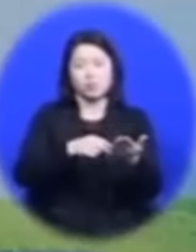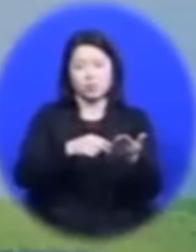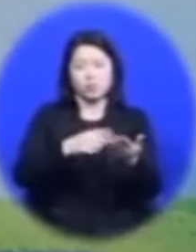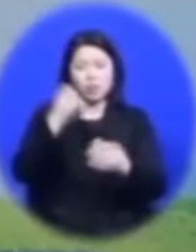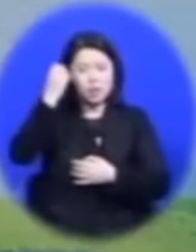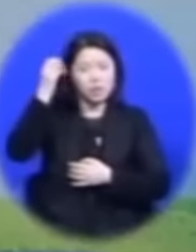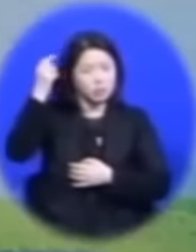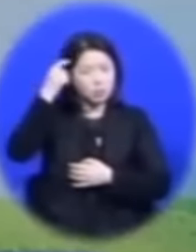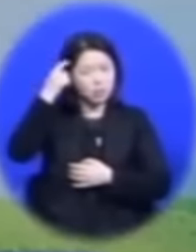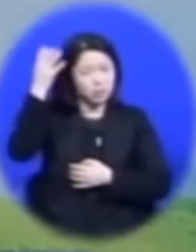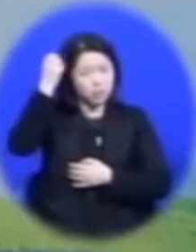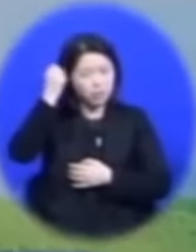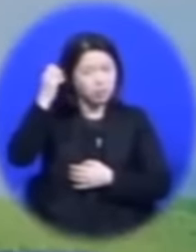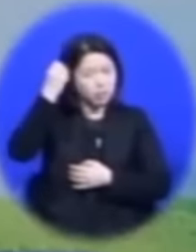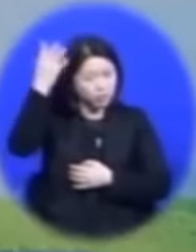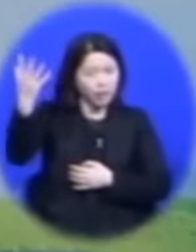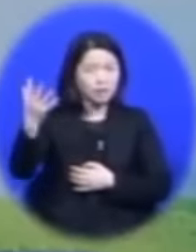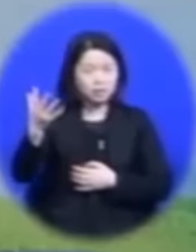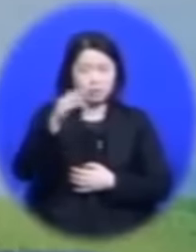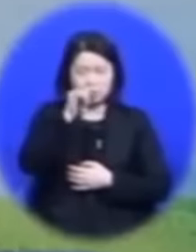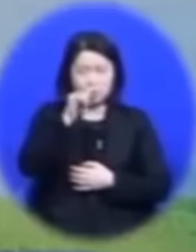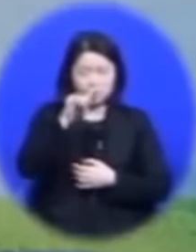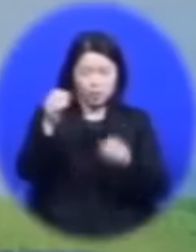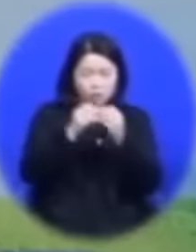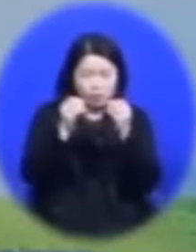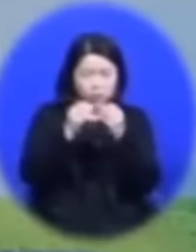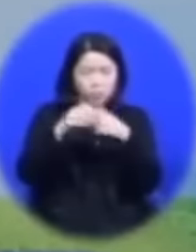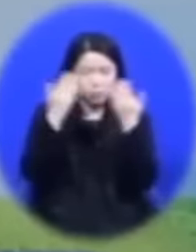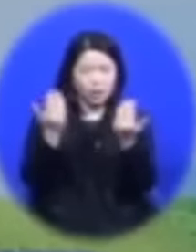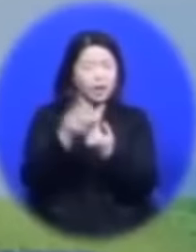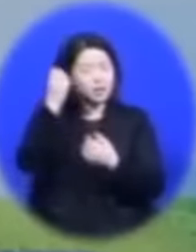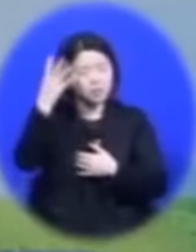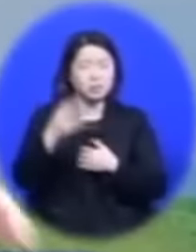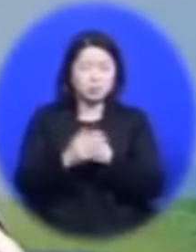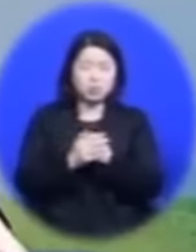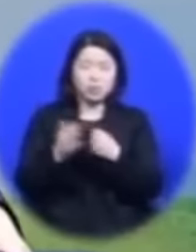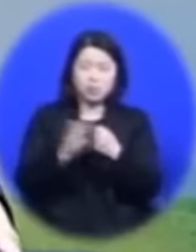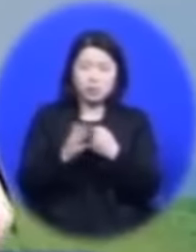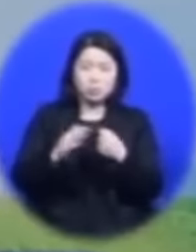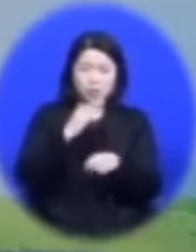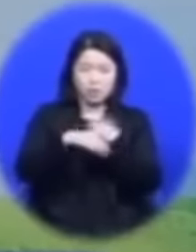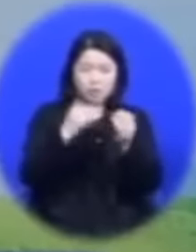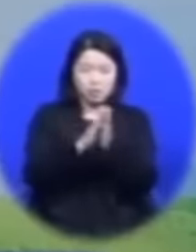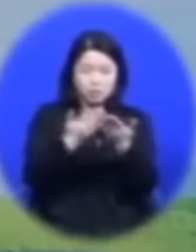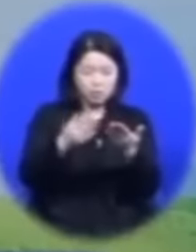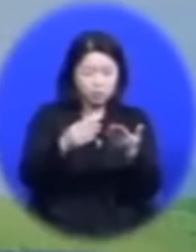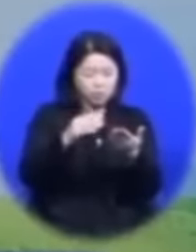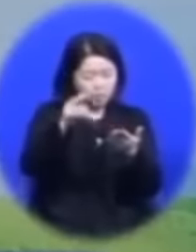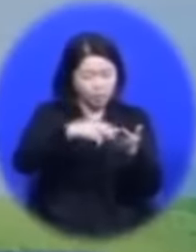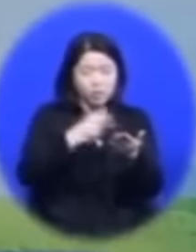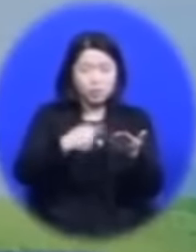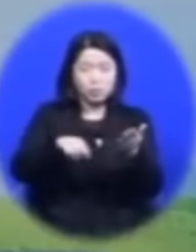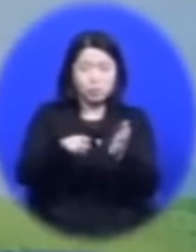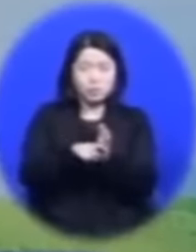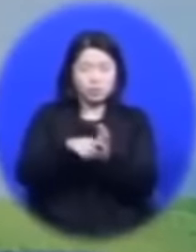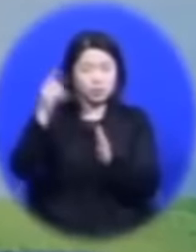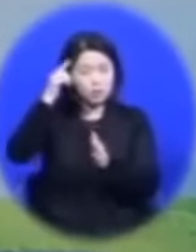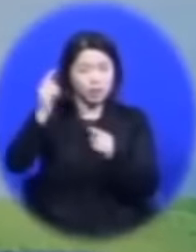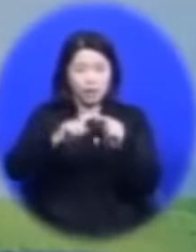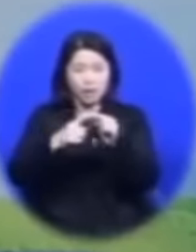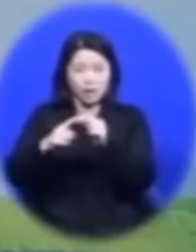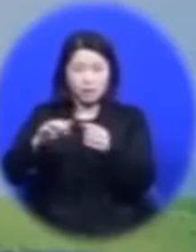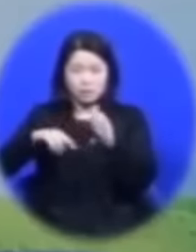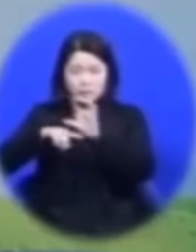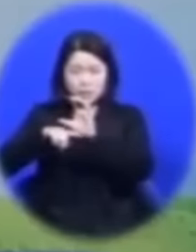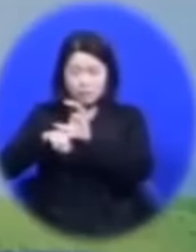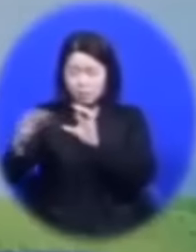다 상실됐기 때문에 글도 잊어버렸습니다. 그래서 성경을 읽으려면 한글 사전 옆에 갖다 놓고 읽어야